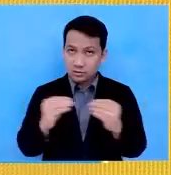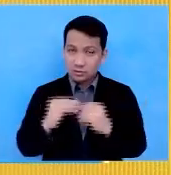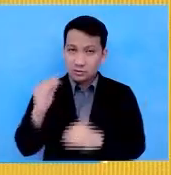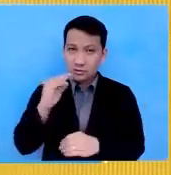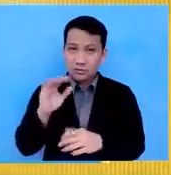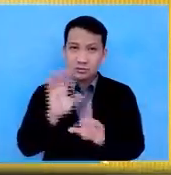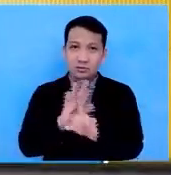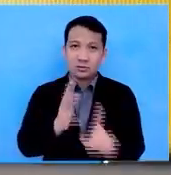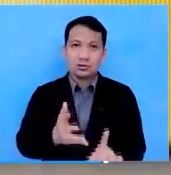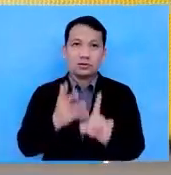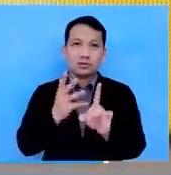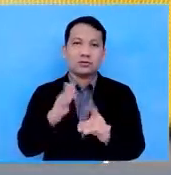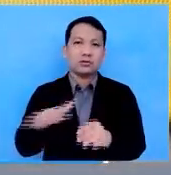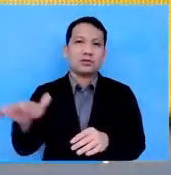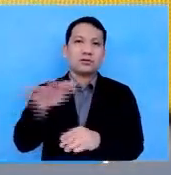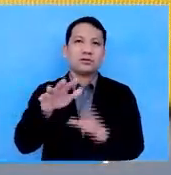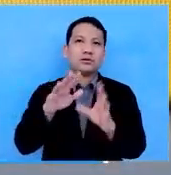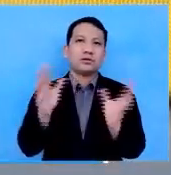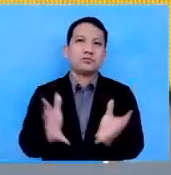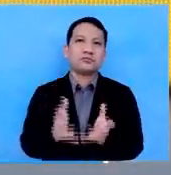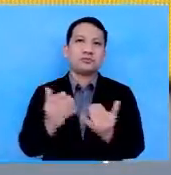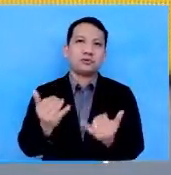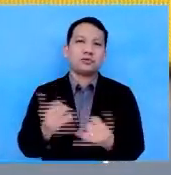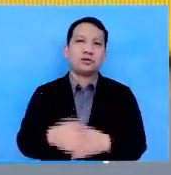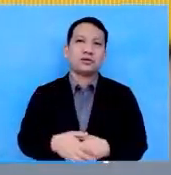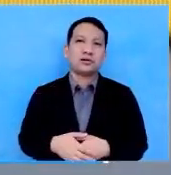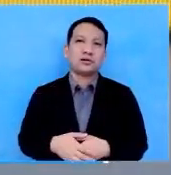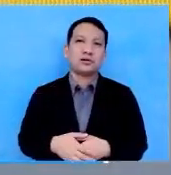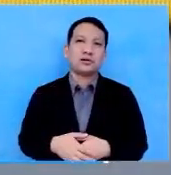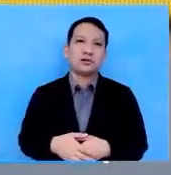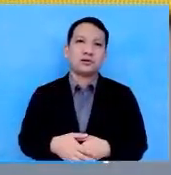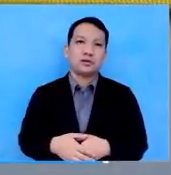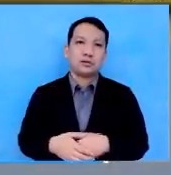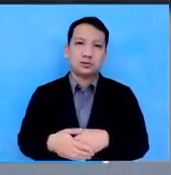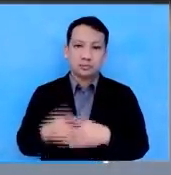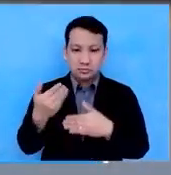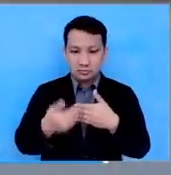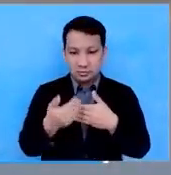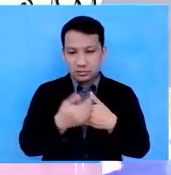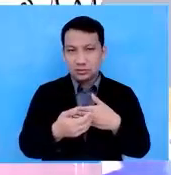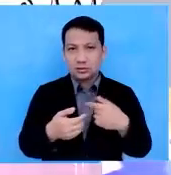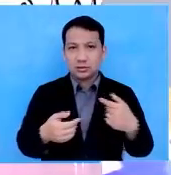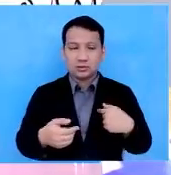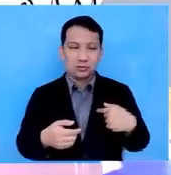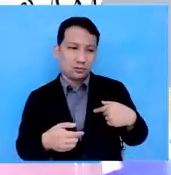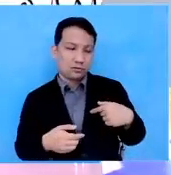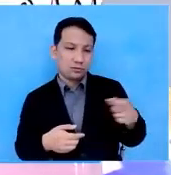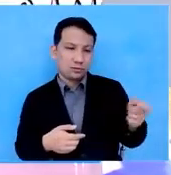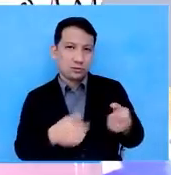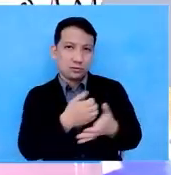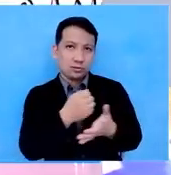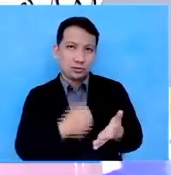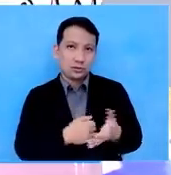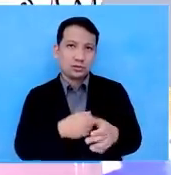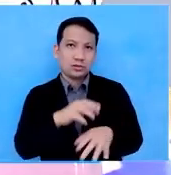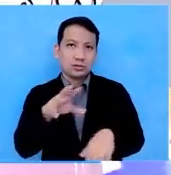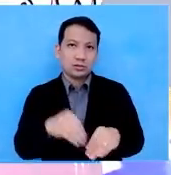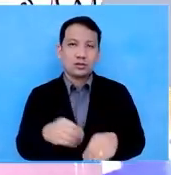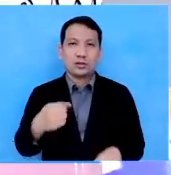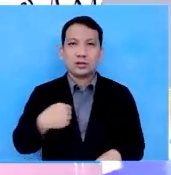na yan? Trending po siya worldwide. So alam niyo po mga baker, pag may trending, ako din, may take dapat ako dyan. So ito po yung take ko